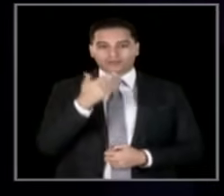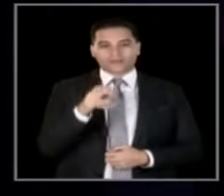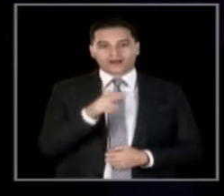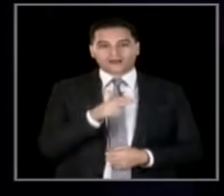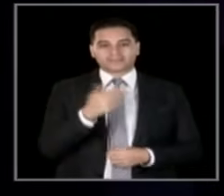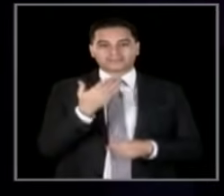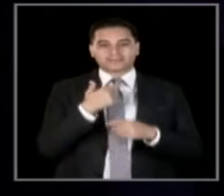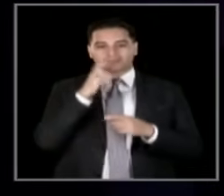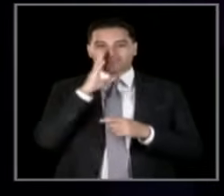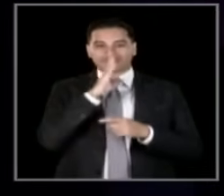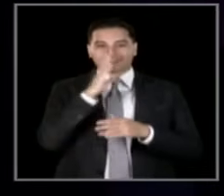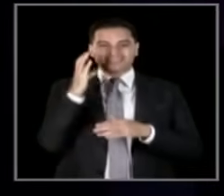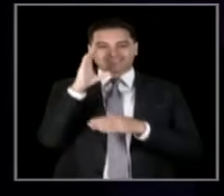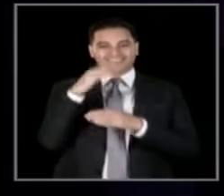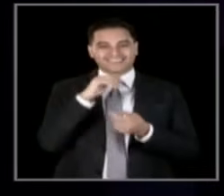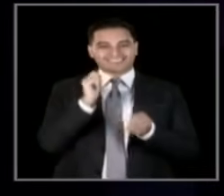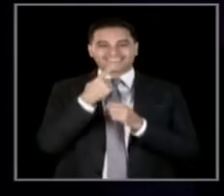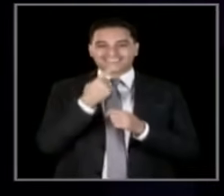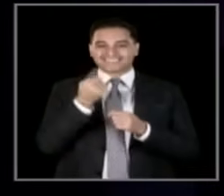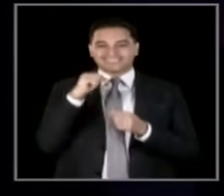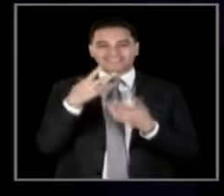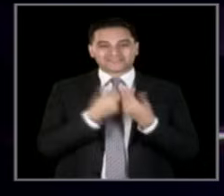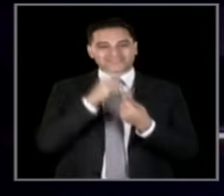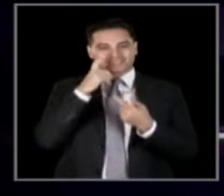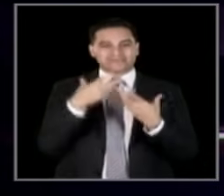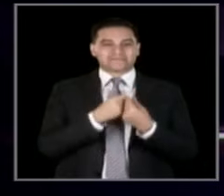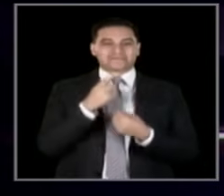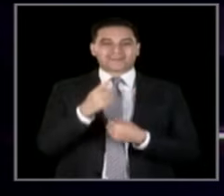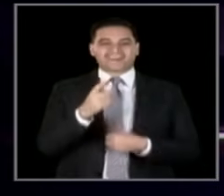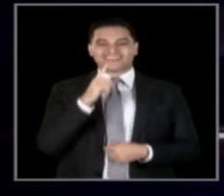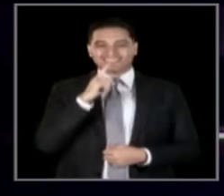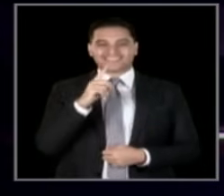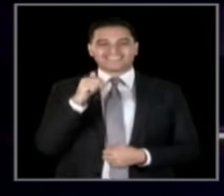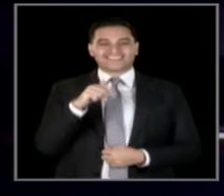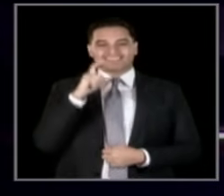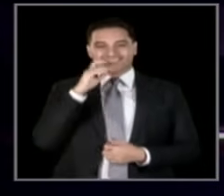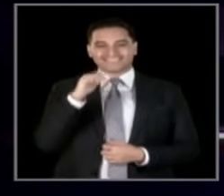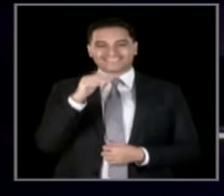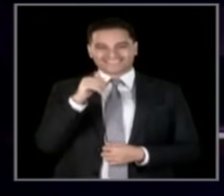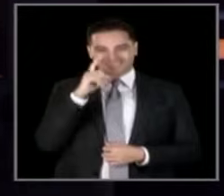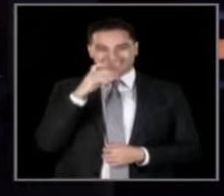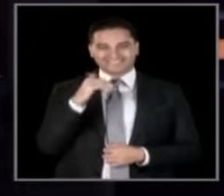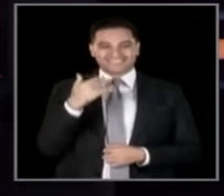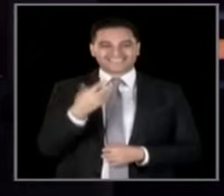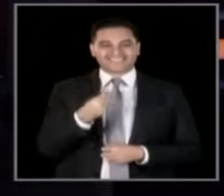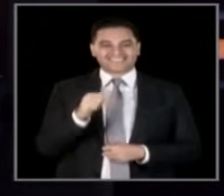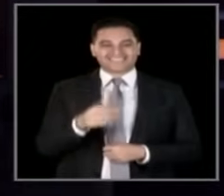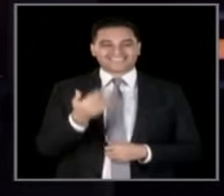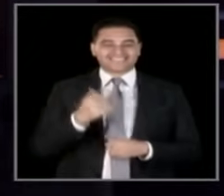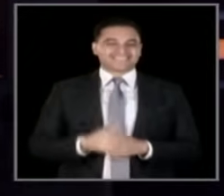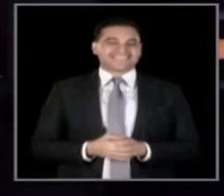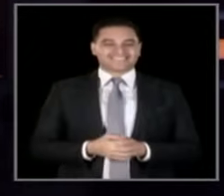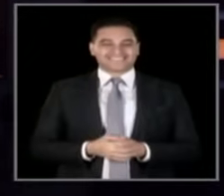اغير صوره البروفايل الفيس، ما غيرتهاش من السنه اللي فاتت من ساعه ما اتصورت مع حضرتك. طب بقول لك ايه، تعالى اجي. تعالى جنبي.